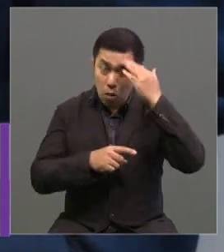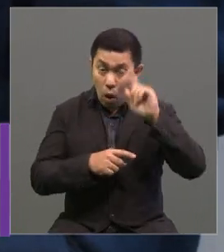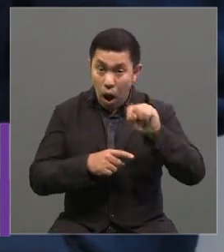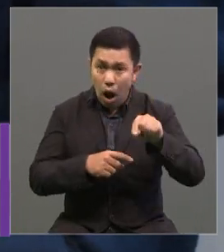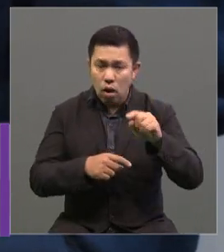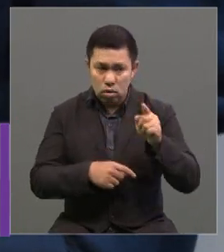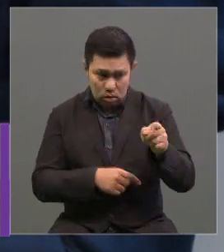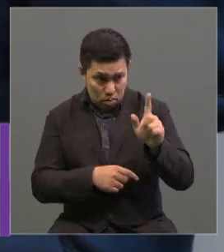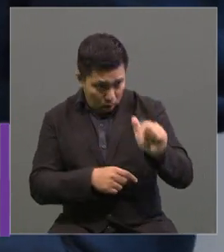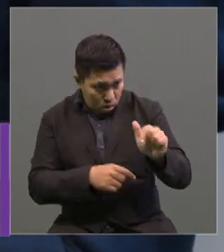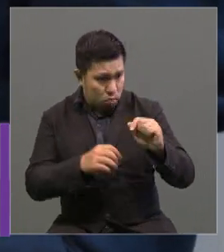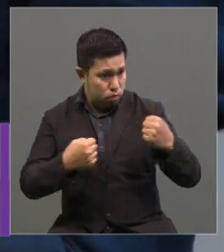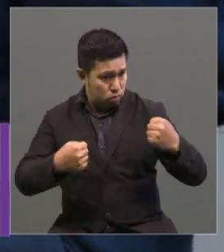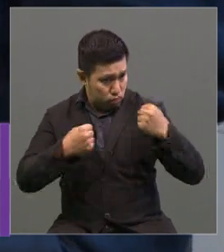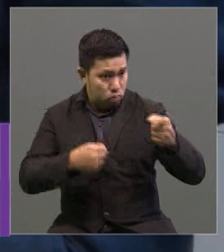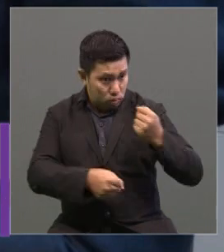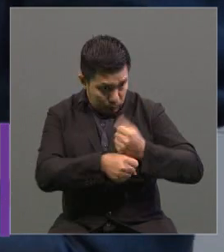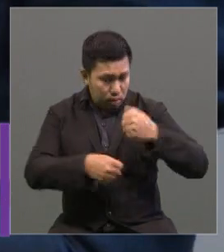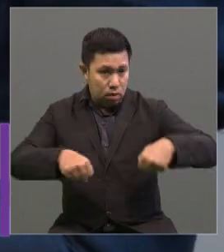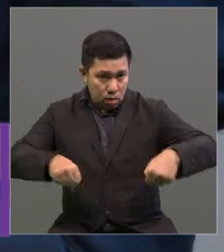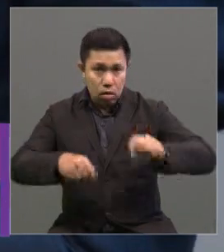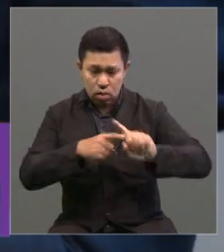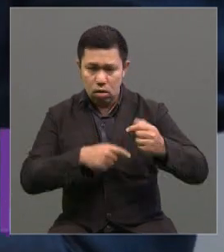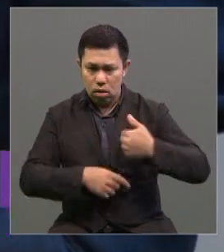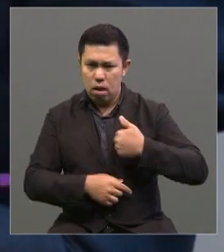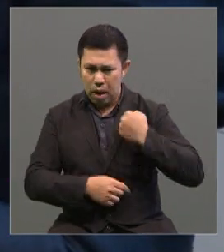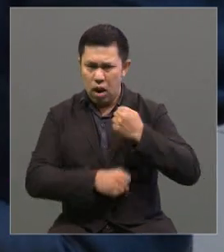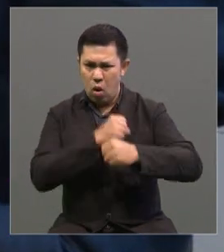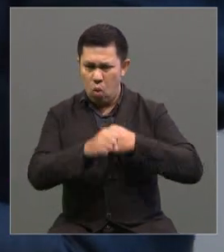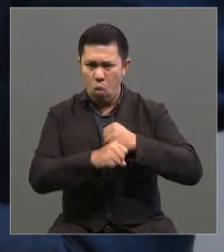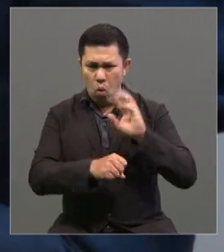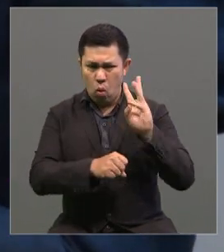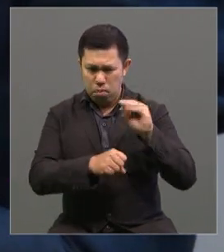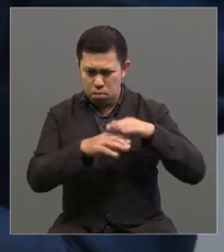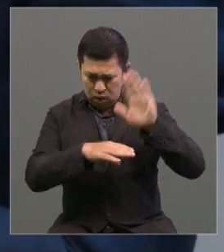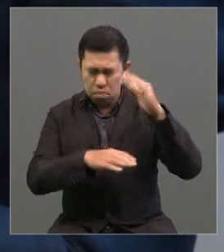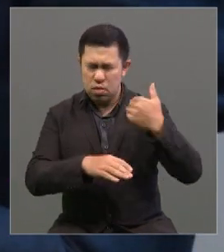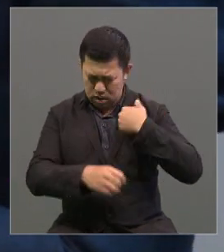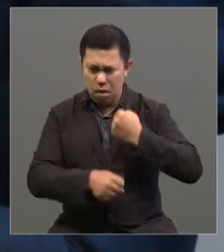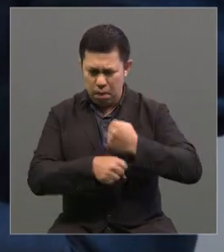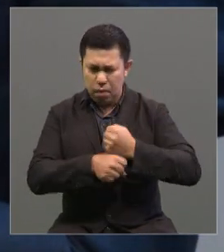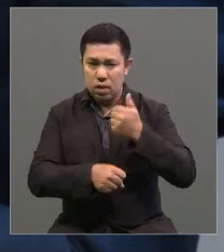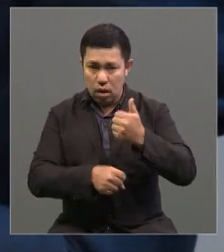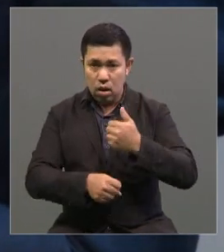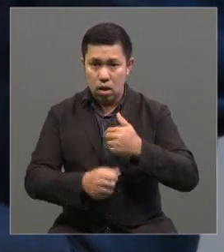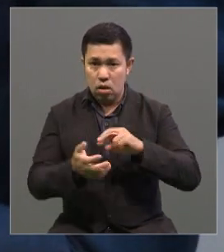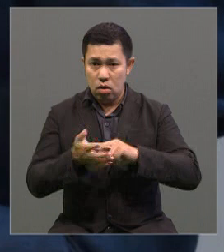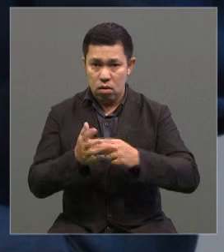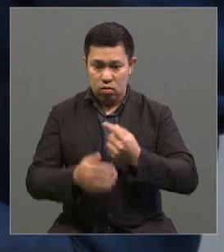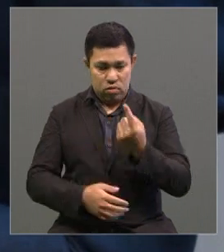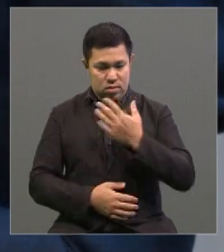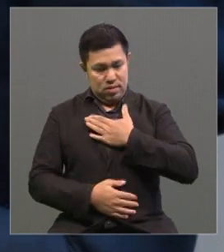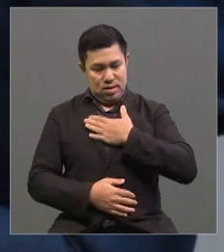ให้แน่ใจว่ายังสามารถทำงานได้อยู่ซึ่งผมมั่นใจว่าคนอายุเกิน60ก็ยังทำงานได้อันนี้ไม่ได้พูดแทนตัวเองนะ